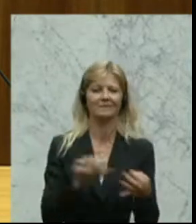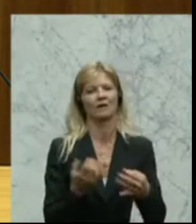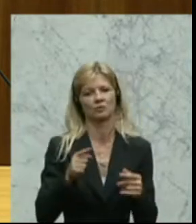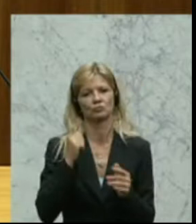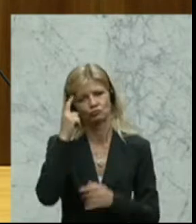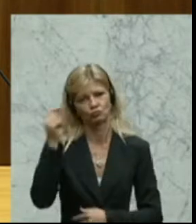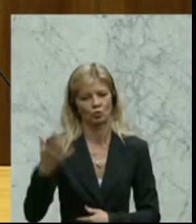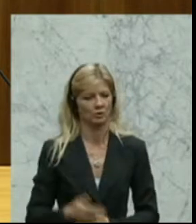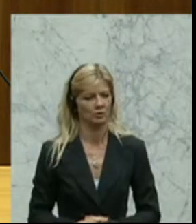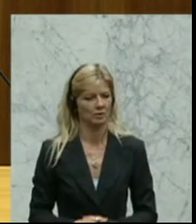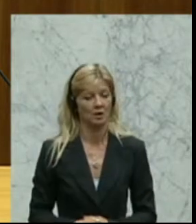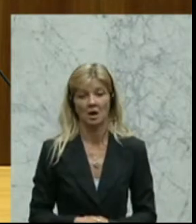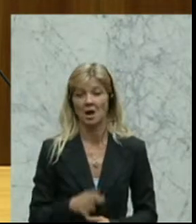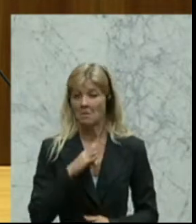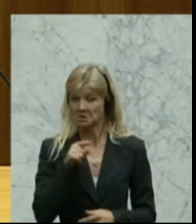was gehört.